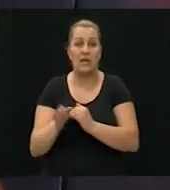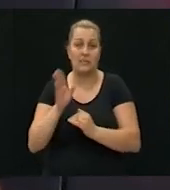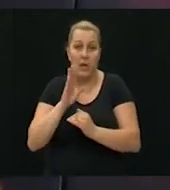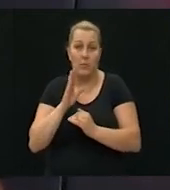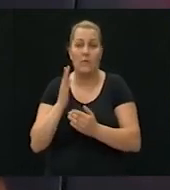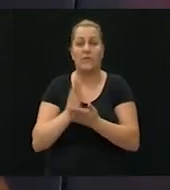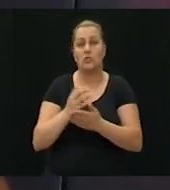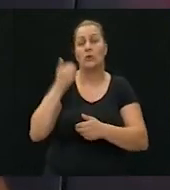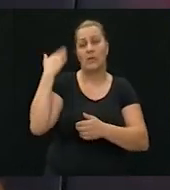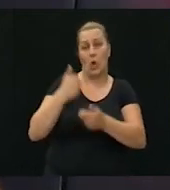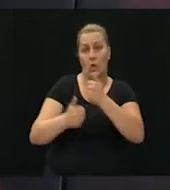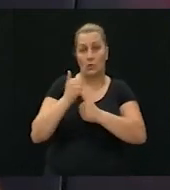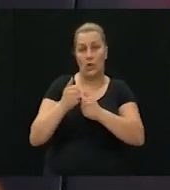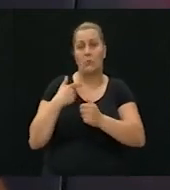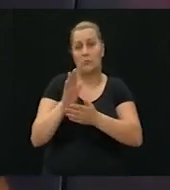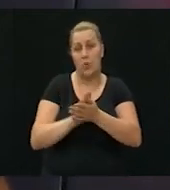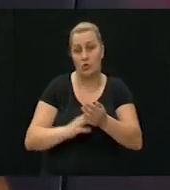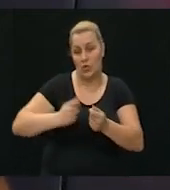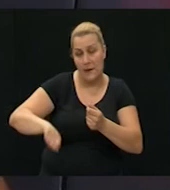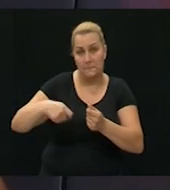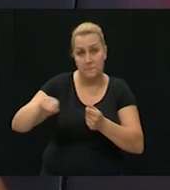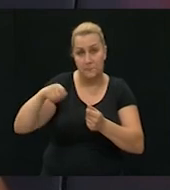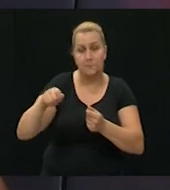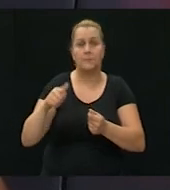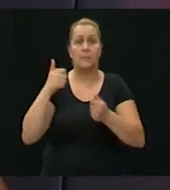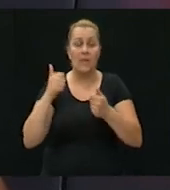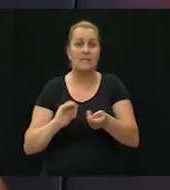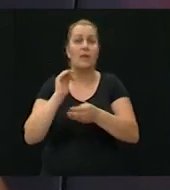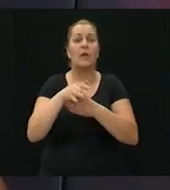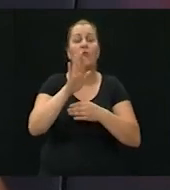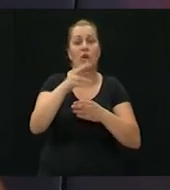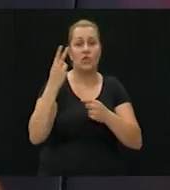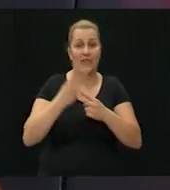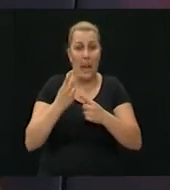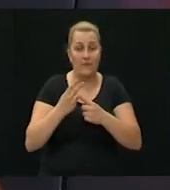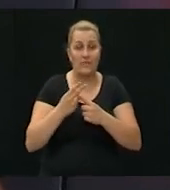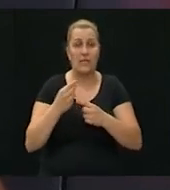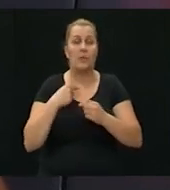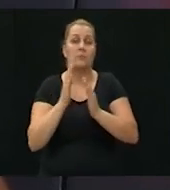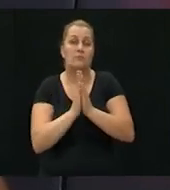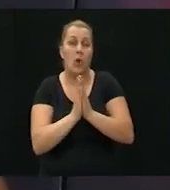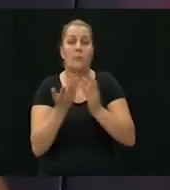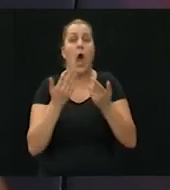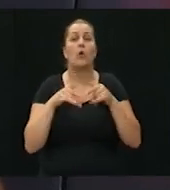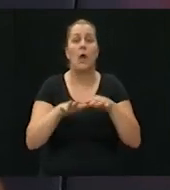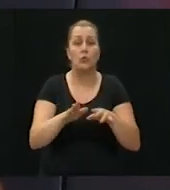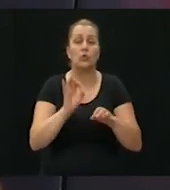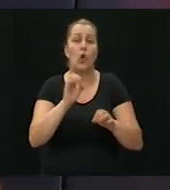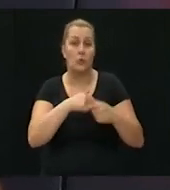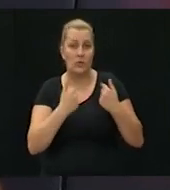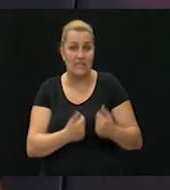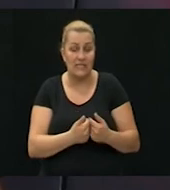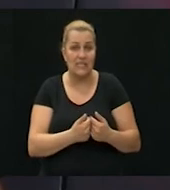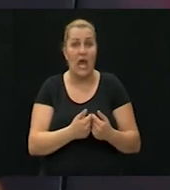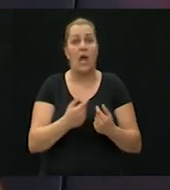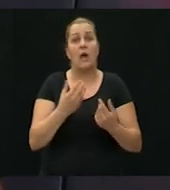se odazvali već godinu dana. Evo, apeliram evo sada putem vaše televizije, ako ima ljudi dobra srca, već se